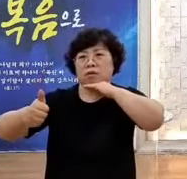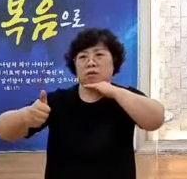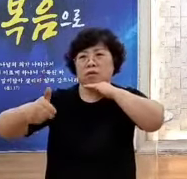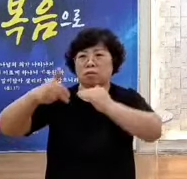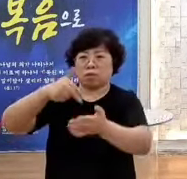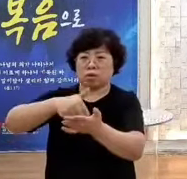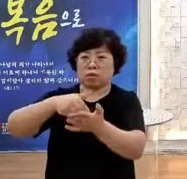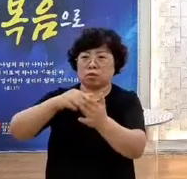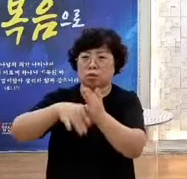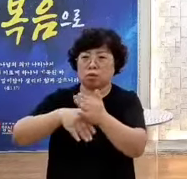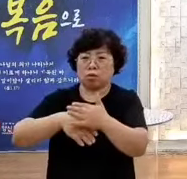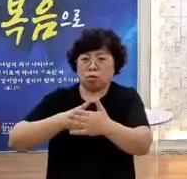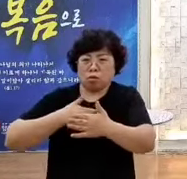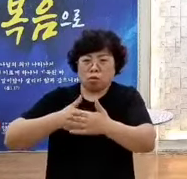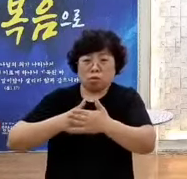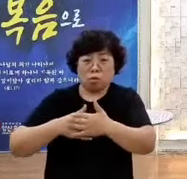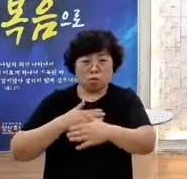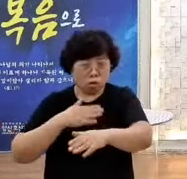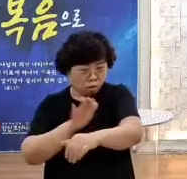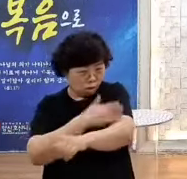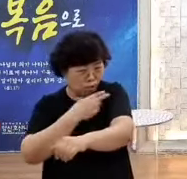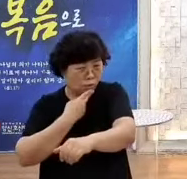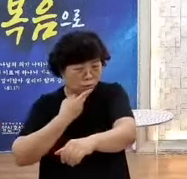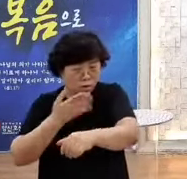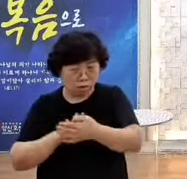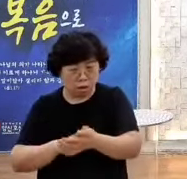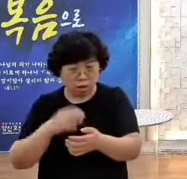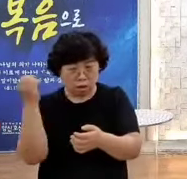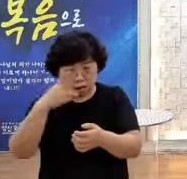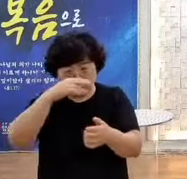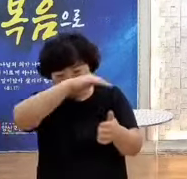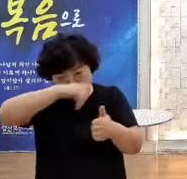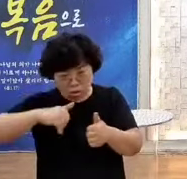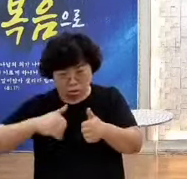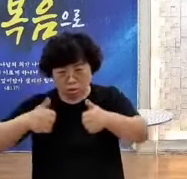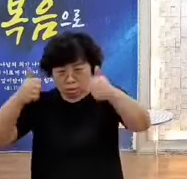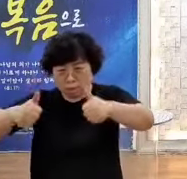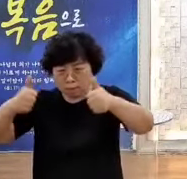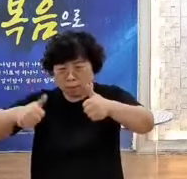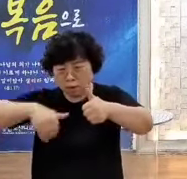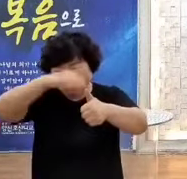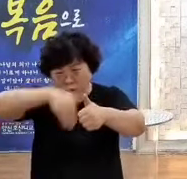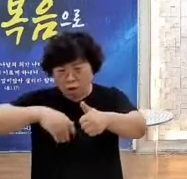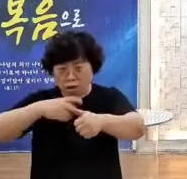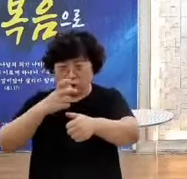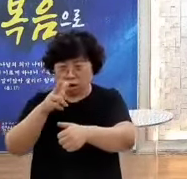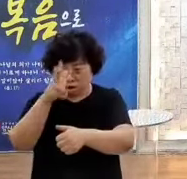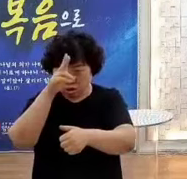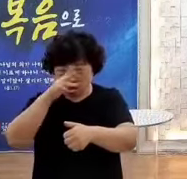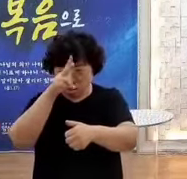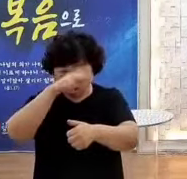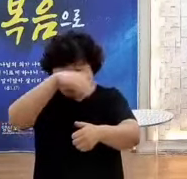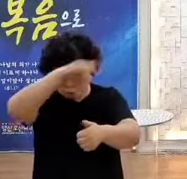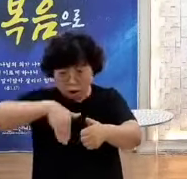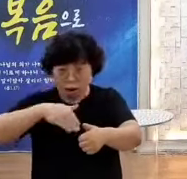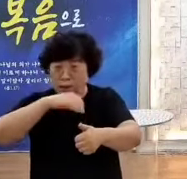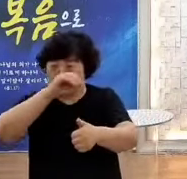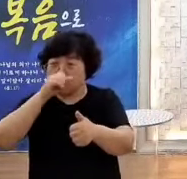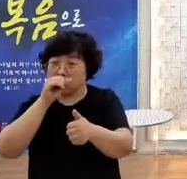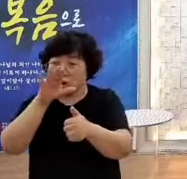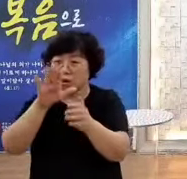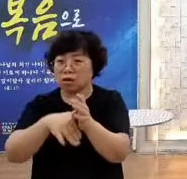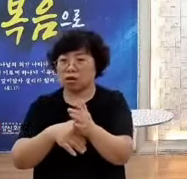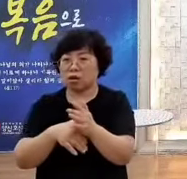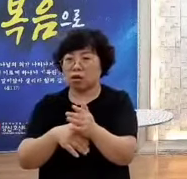생각해보세요. 내가 크게 잘못한 것도 아닌데 갑자기 재판에 연루가 돼가지고 또 막 경찰서에 왔다 갔다 하고 갑자기 그 판사의 판결에